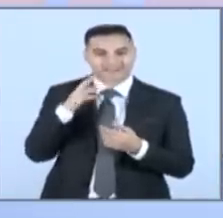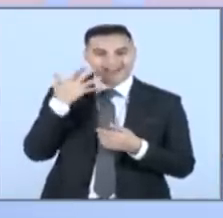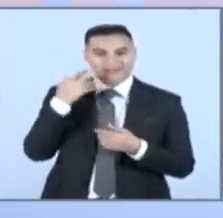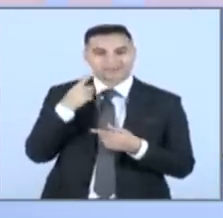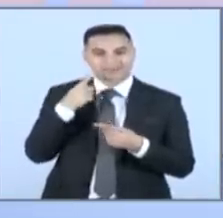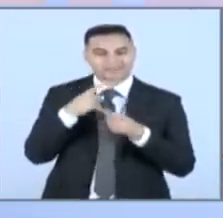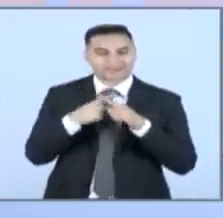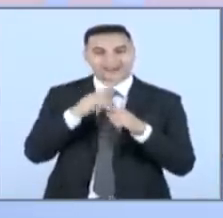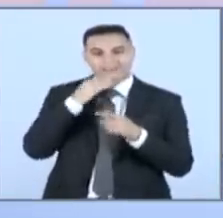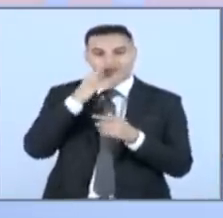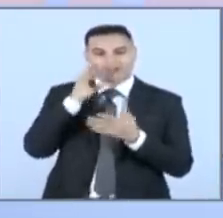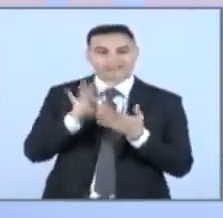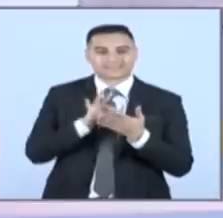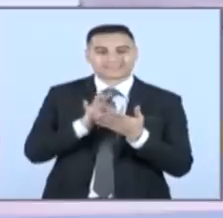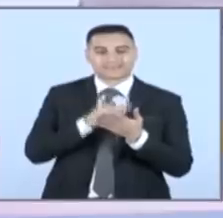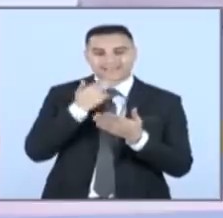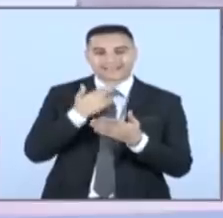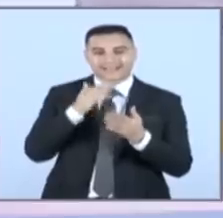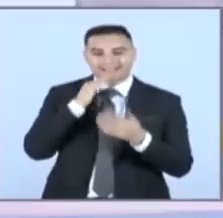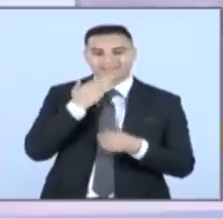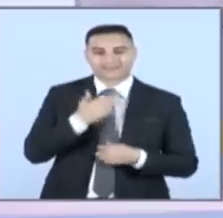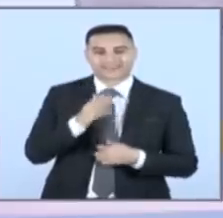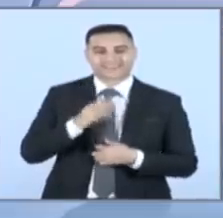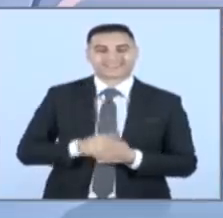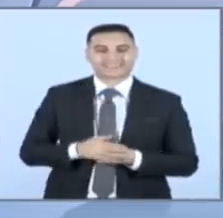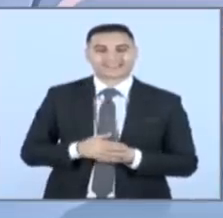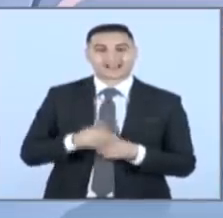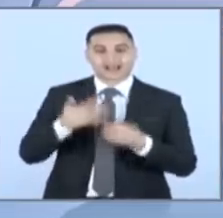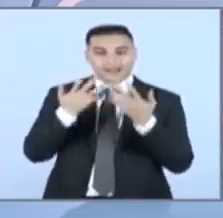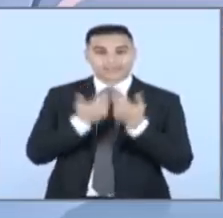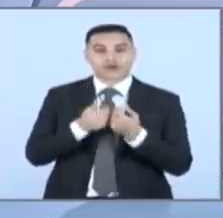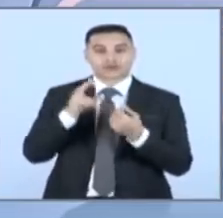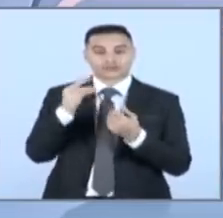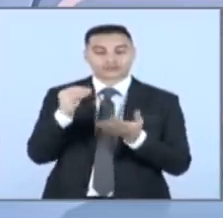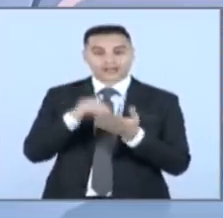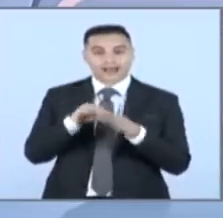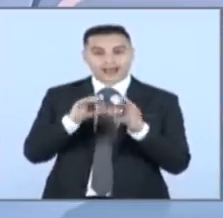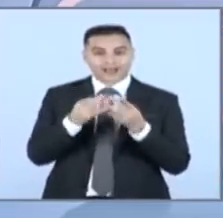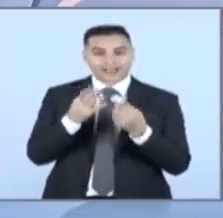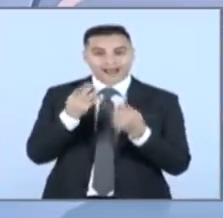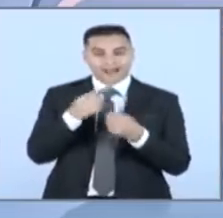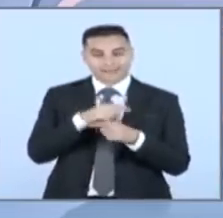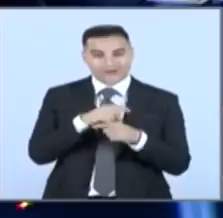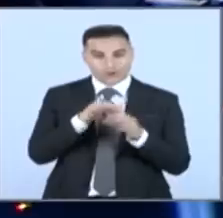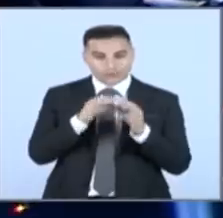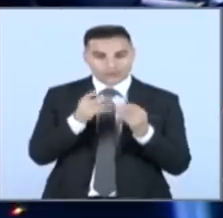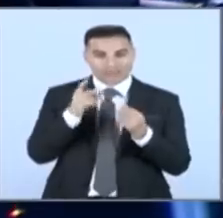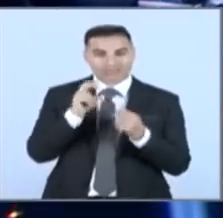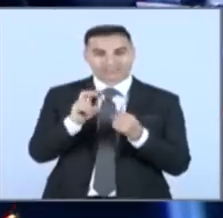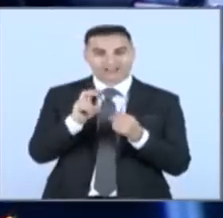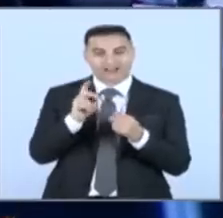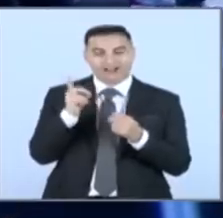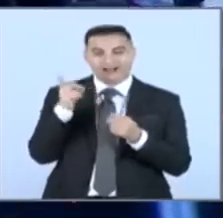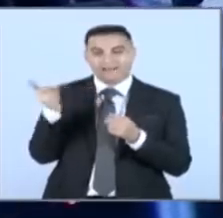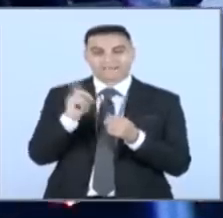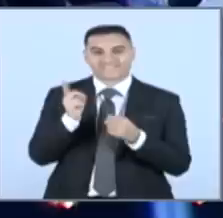أبيض، ستر ربنا بقى إنها عدت على خير. الحمد لله. 20 نقطة، النتيجة 40. عيلة طه،